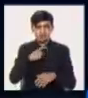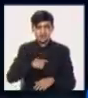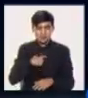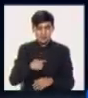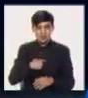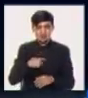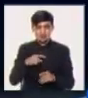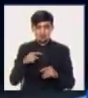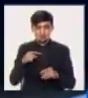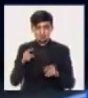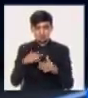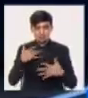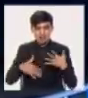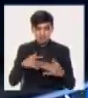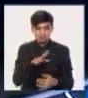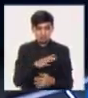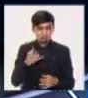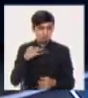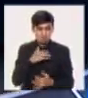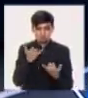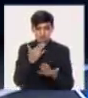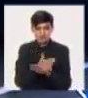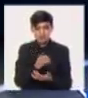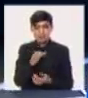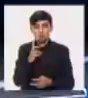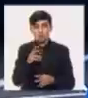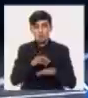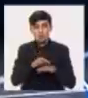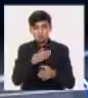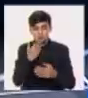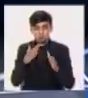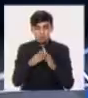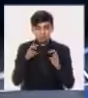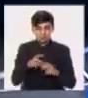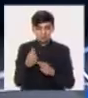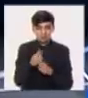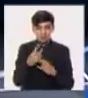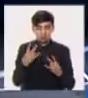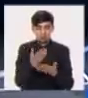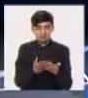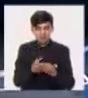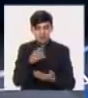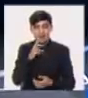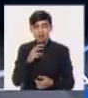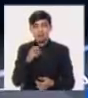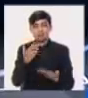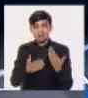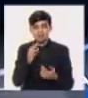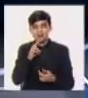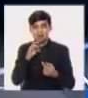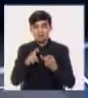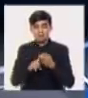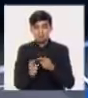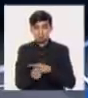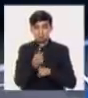де көбейіп жатыр. Дәрігерлер ауру асқынбаған азаматтарға үйден емделуге кеңес беруде. Ал коронавирус анықталып, үй